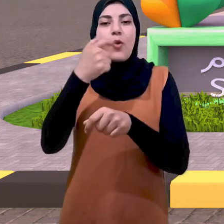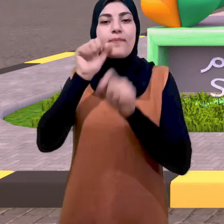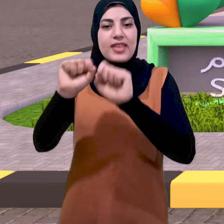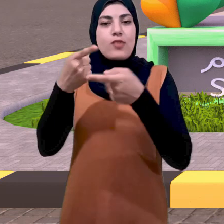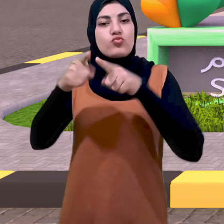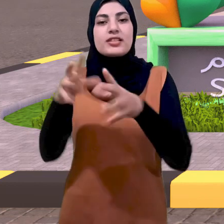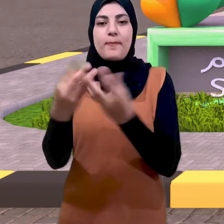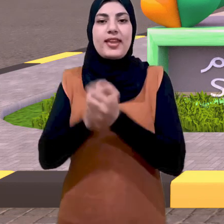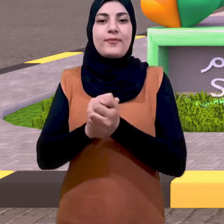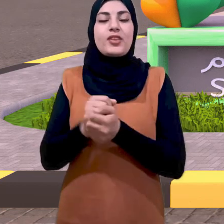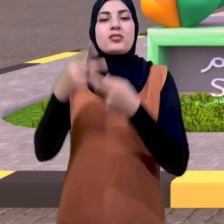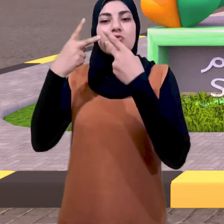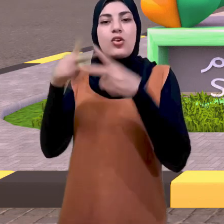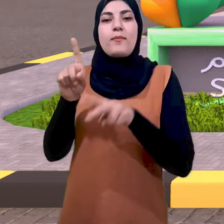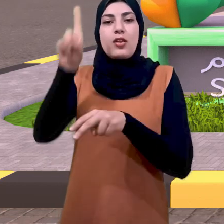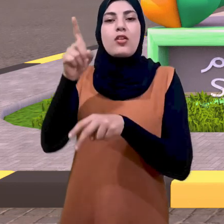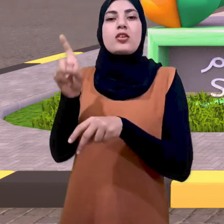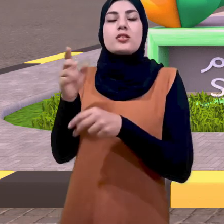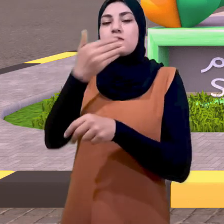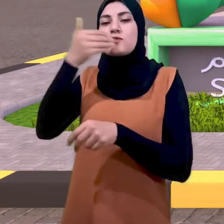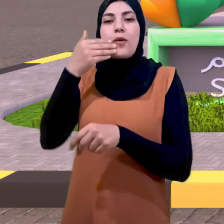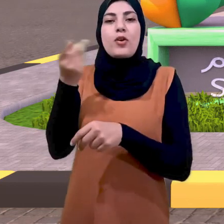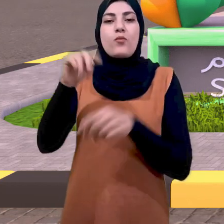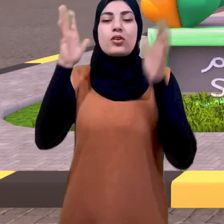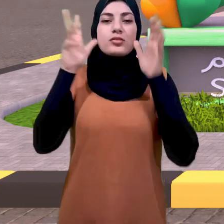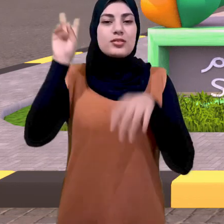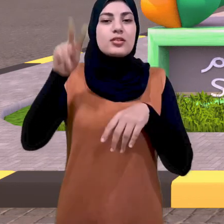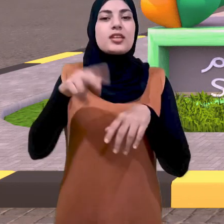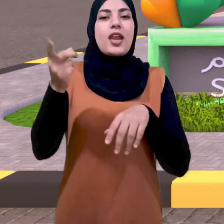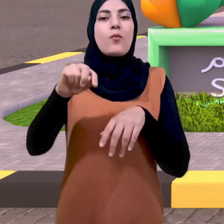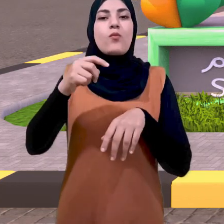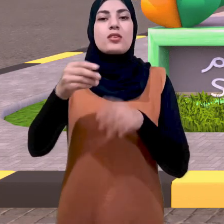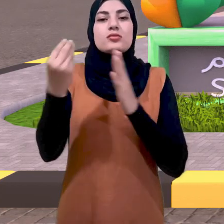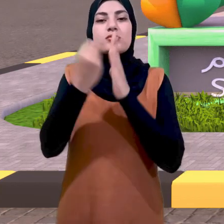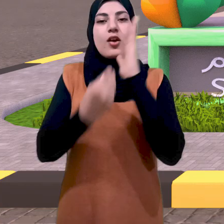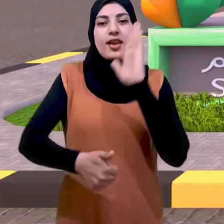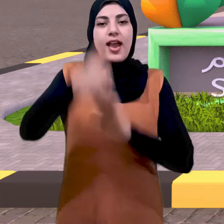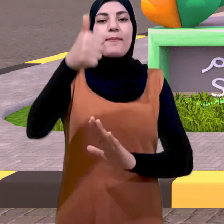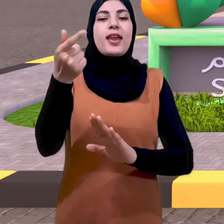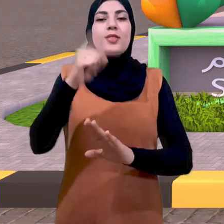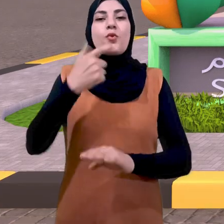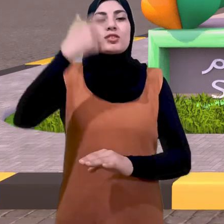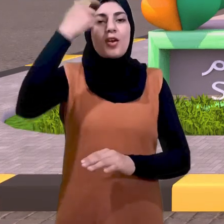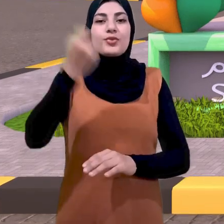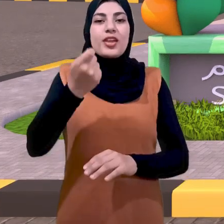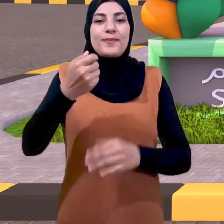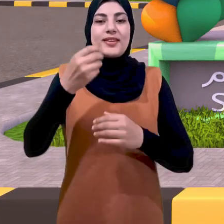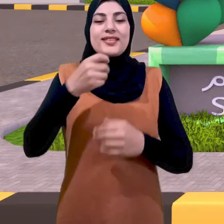العلاج المسموح بها تقبل الله منكم الصيام والقيام وصالح العمل وكل عام وانتم خير